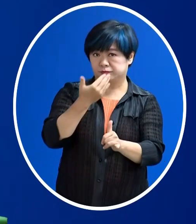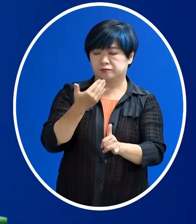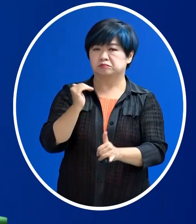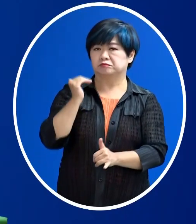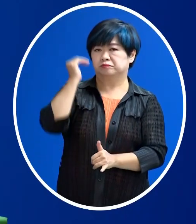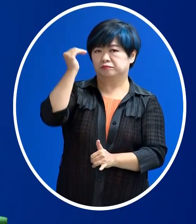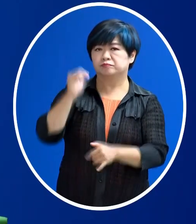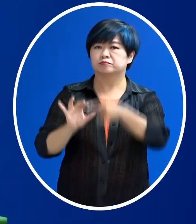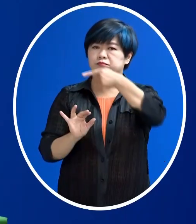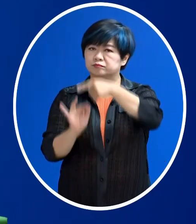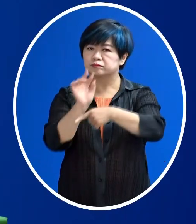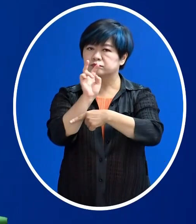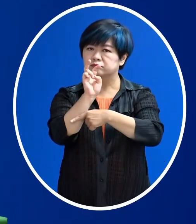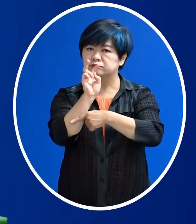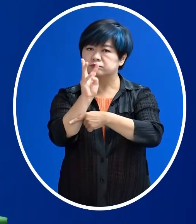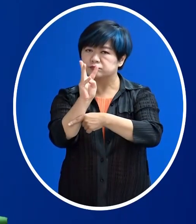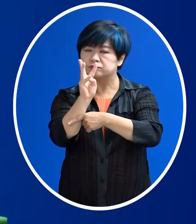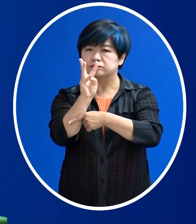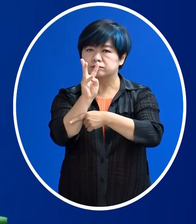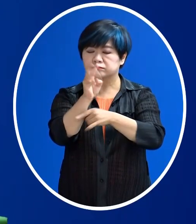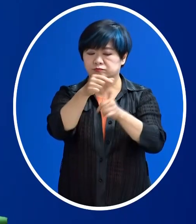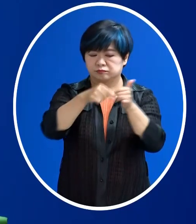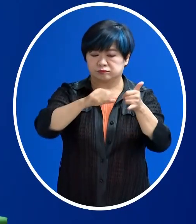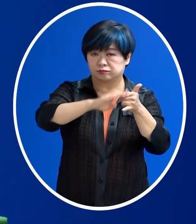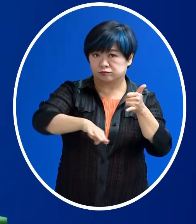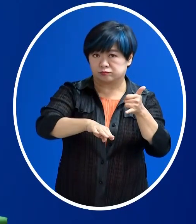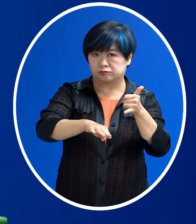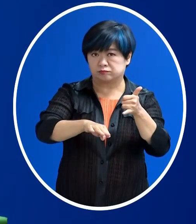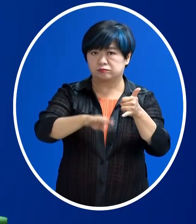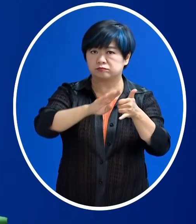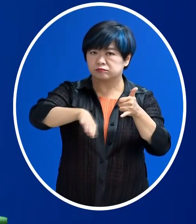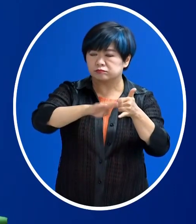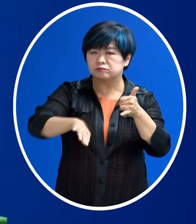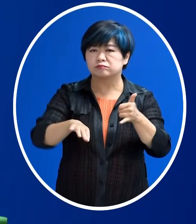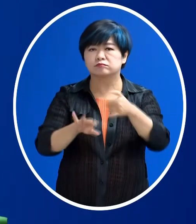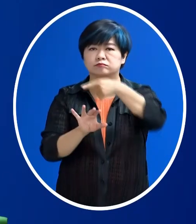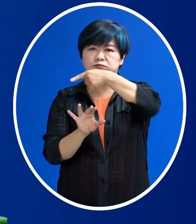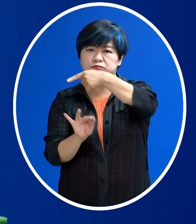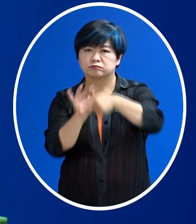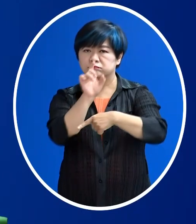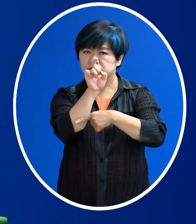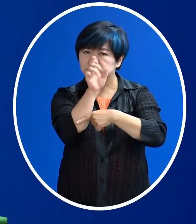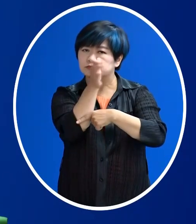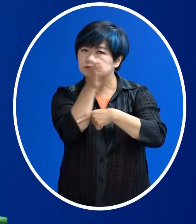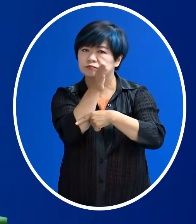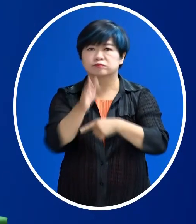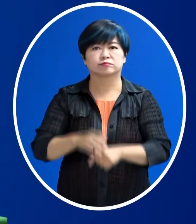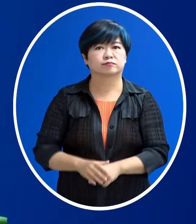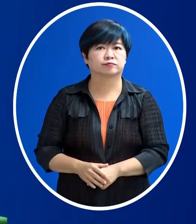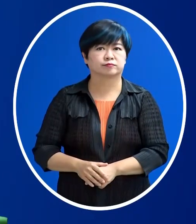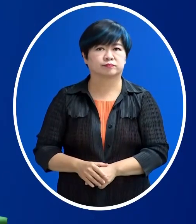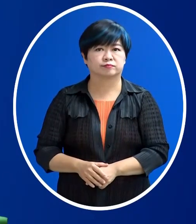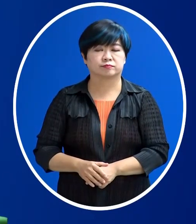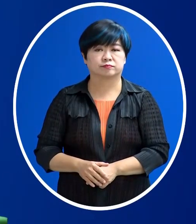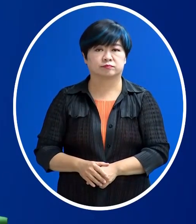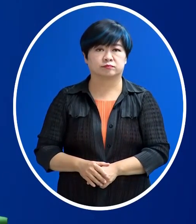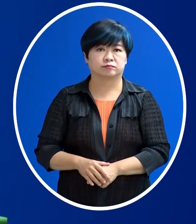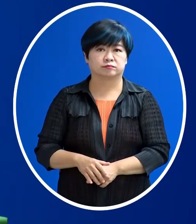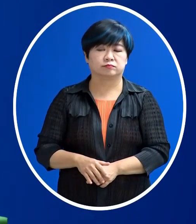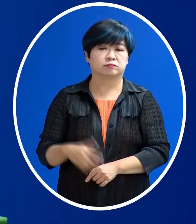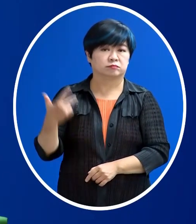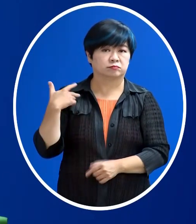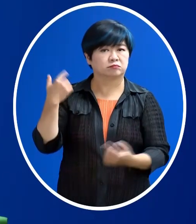稍微高一点，大概23%，中南部的话，那个比例大概是10%左右，所以跟上一周